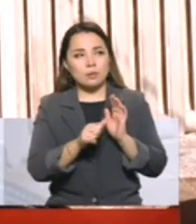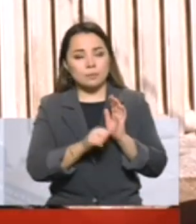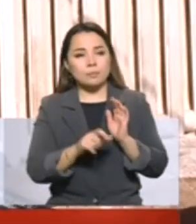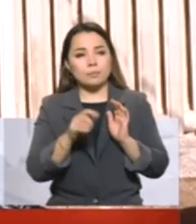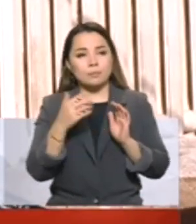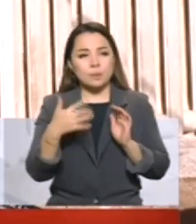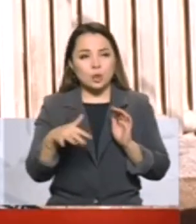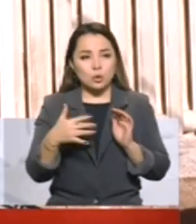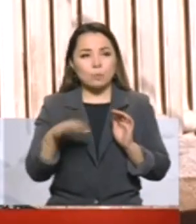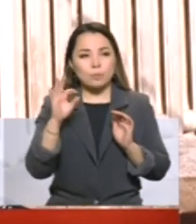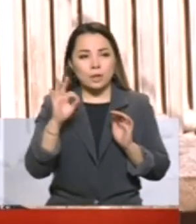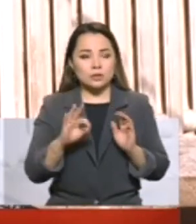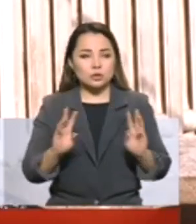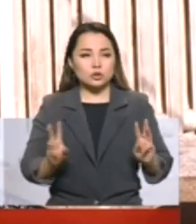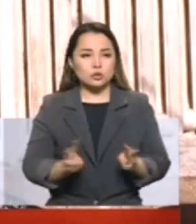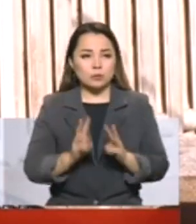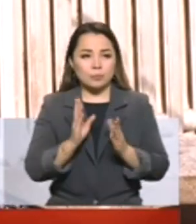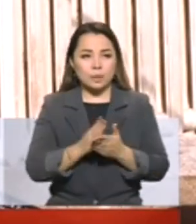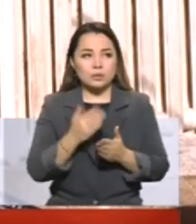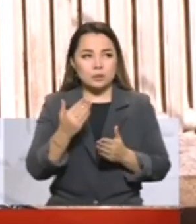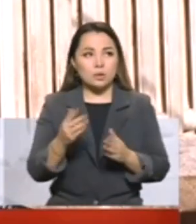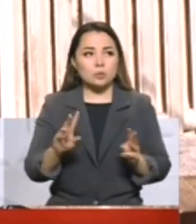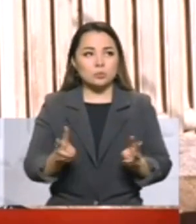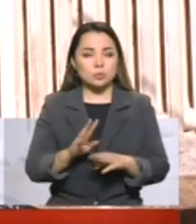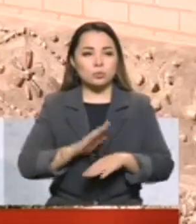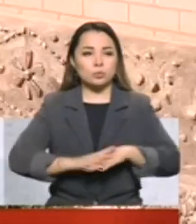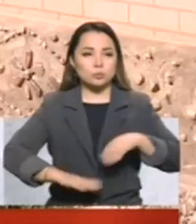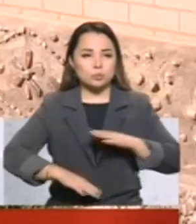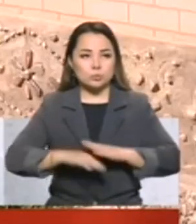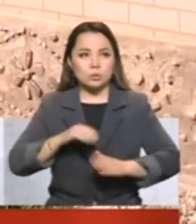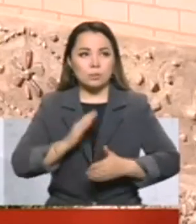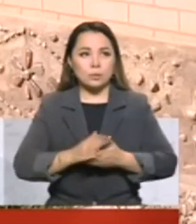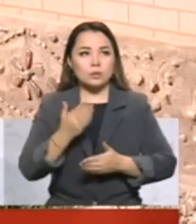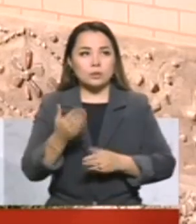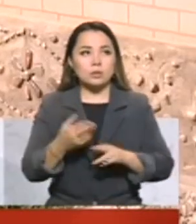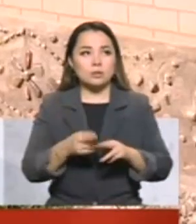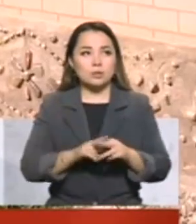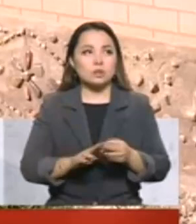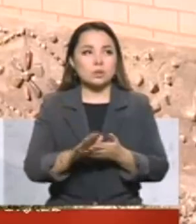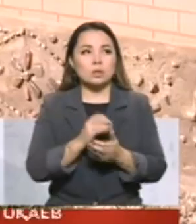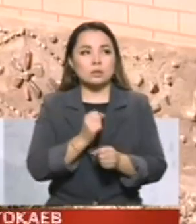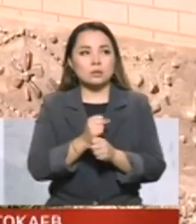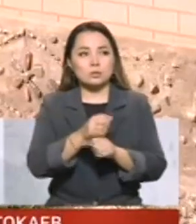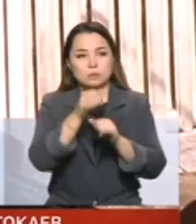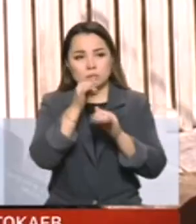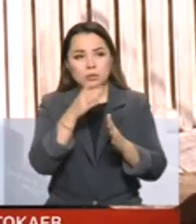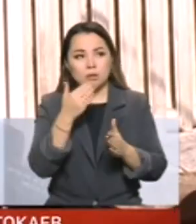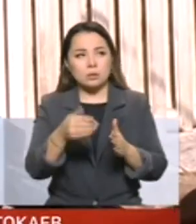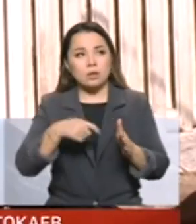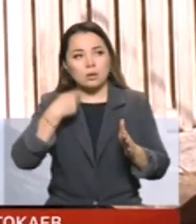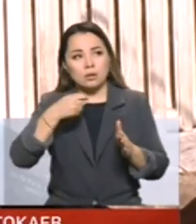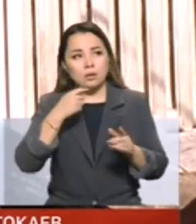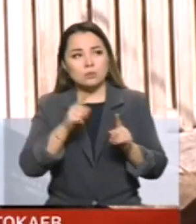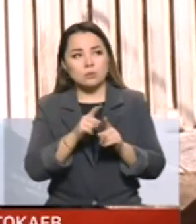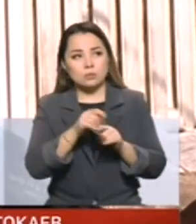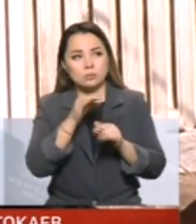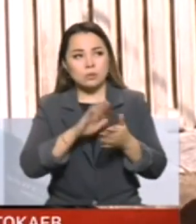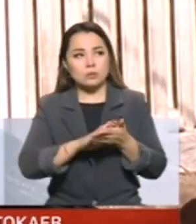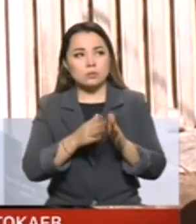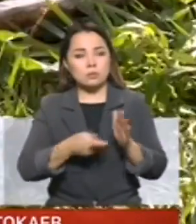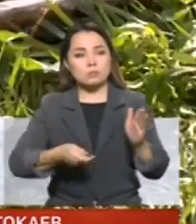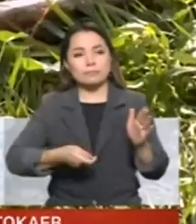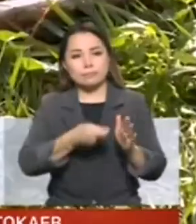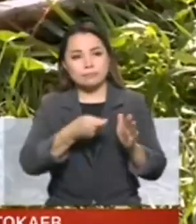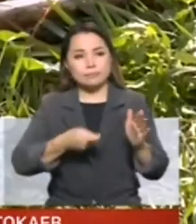60%. Олардың енді көбінесе күйгені қолдары. Олар енді ештеңе істей алмайды. Қасықпен тамақ беретін жағдайға